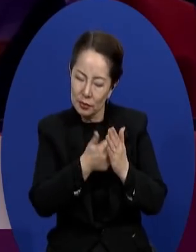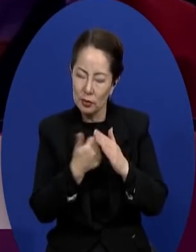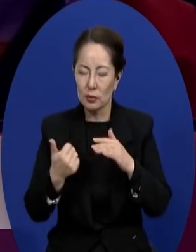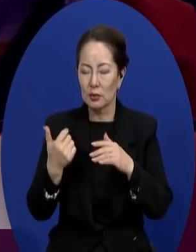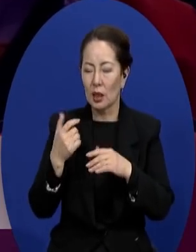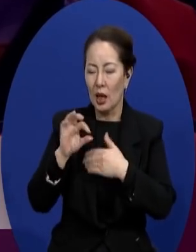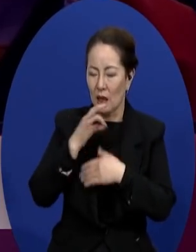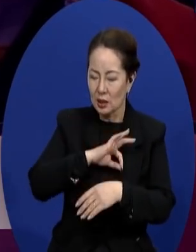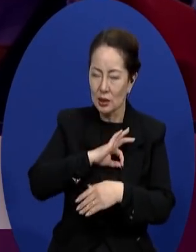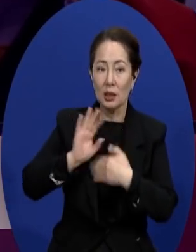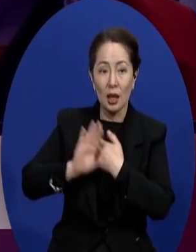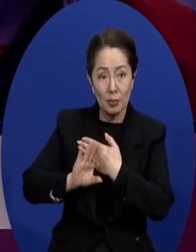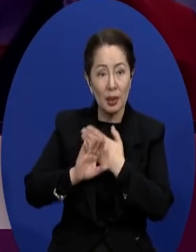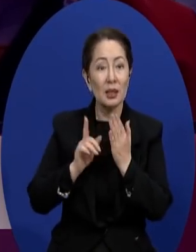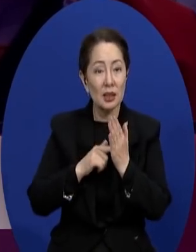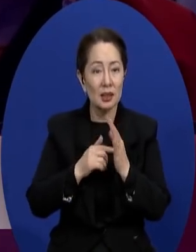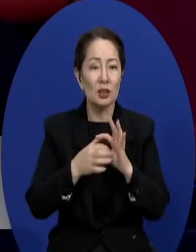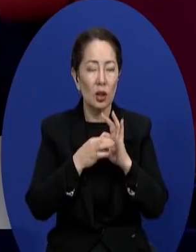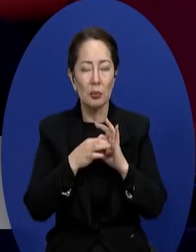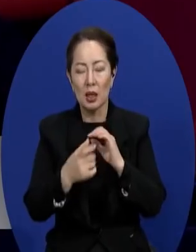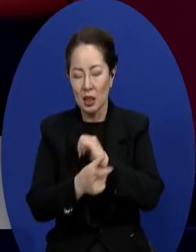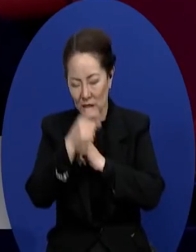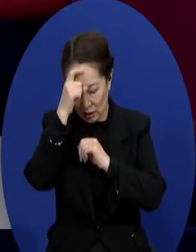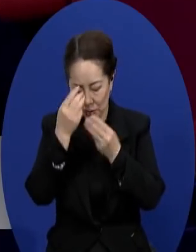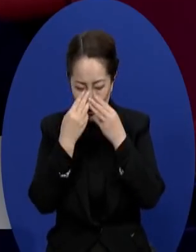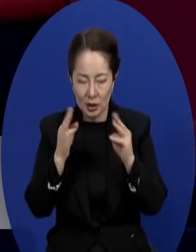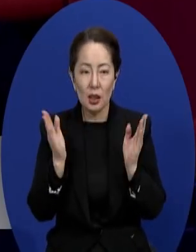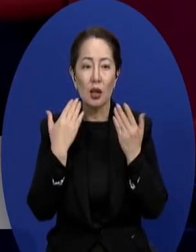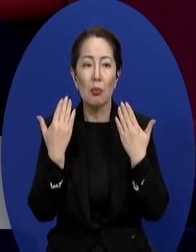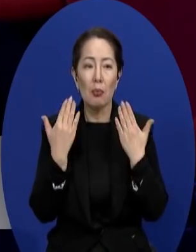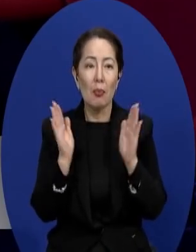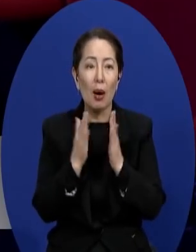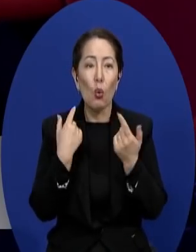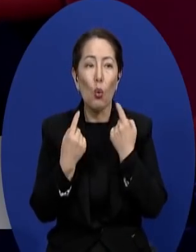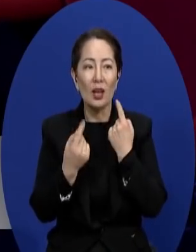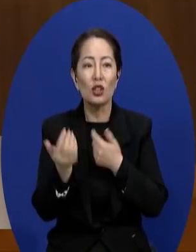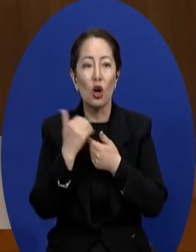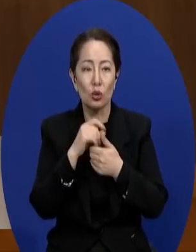ашиглах, хамгаалах шаардлагатай гэдэг талаар эрдэм шинжилгээний баг хуралд оролцогсод